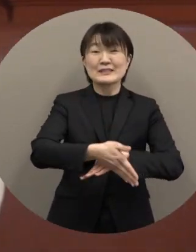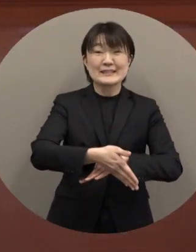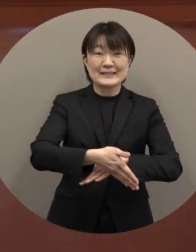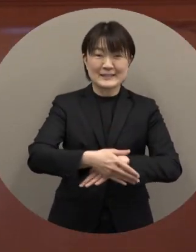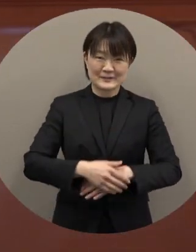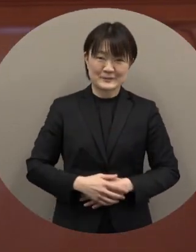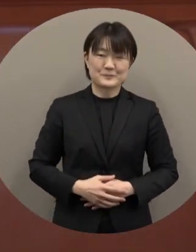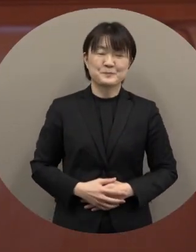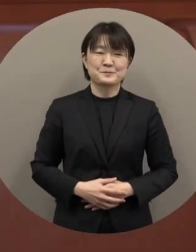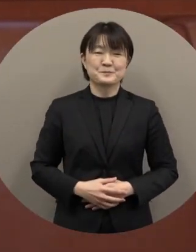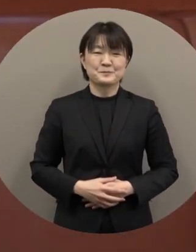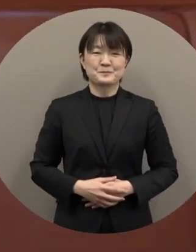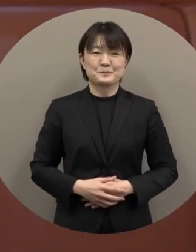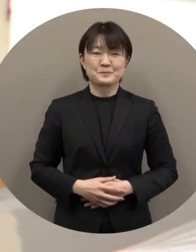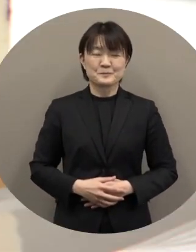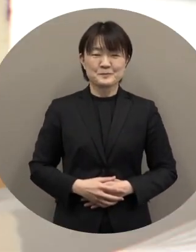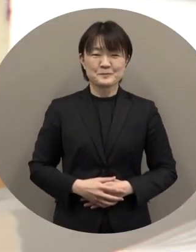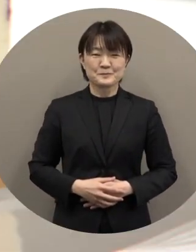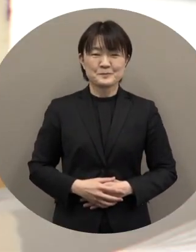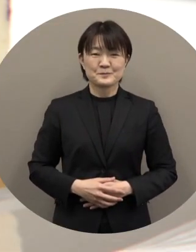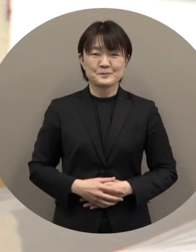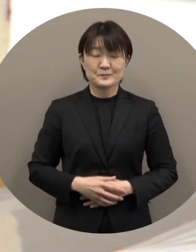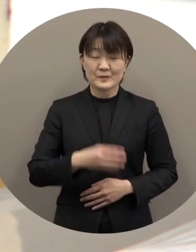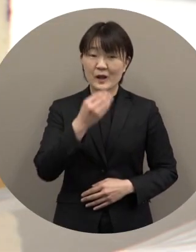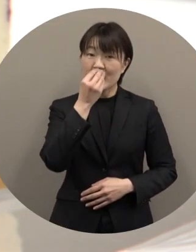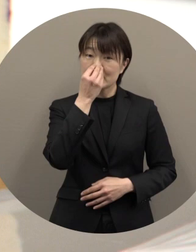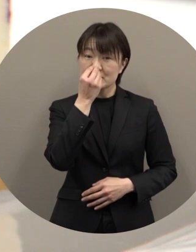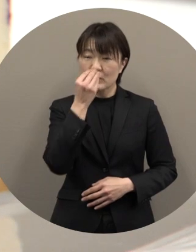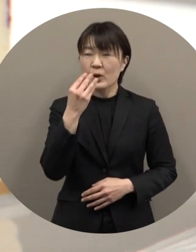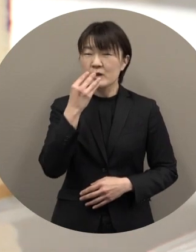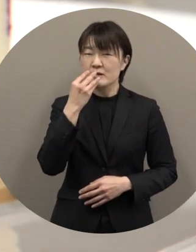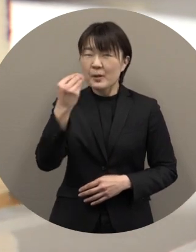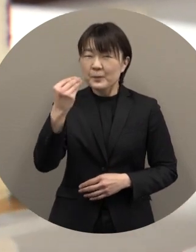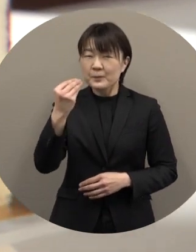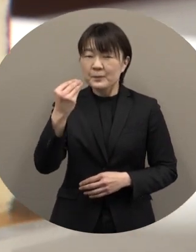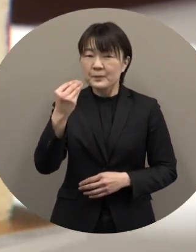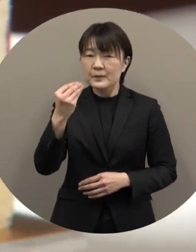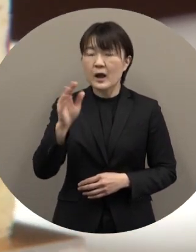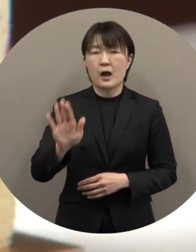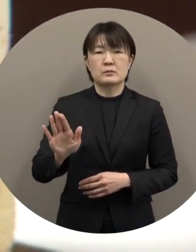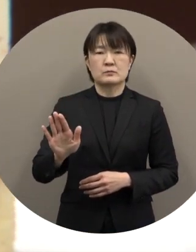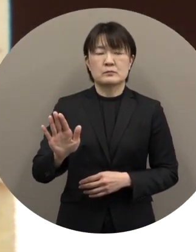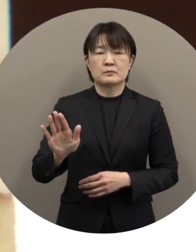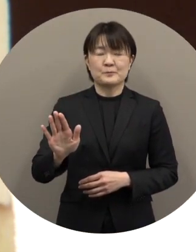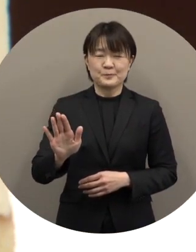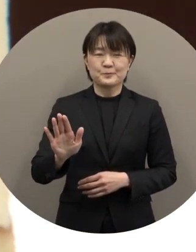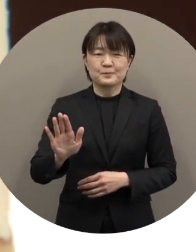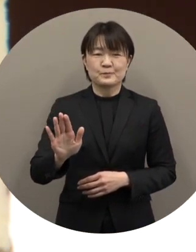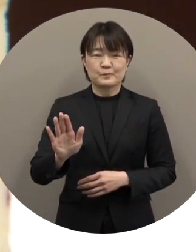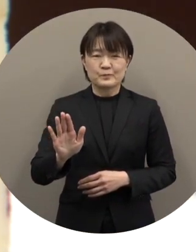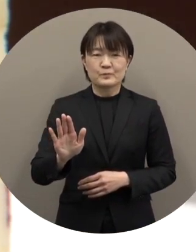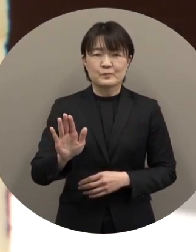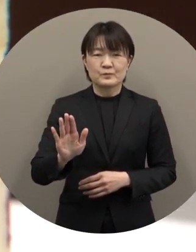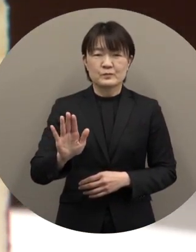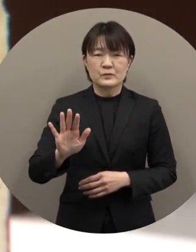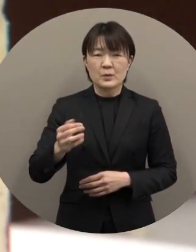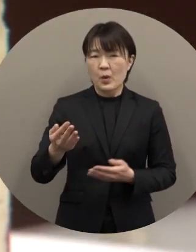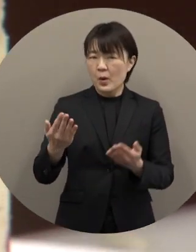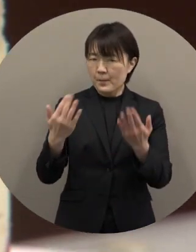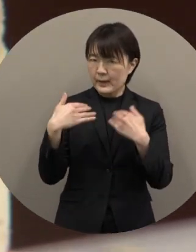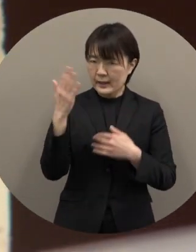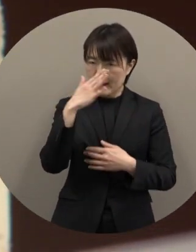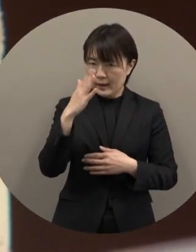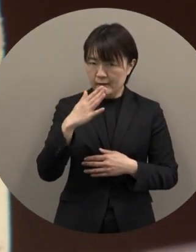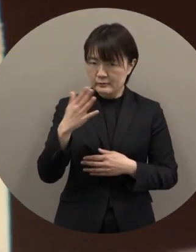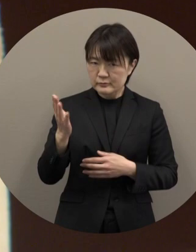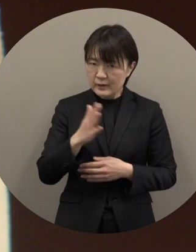あー、なにこれ。いちごの酸味があるんですけど、本当それに負けないぐらいのこの